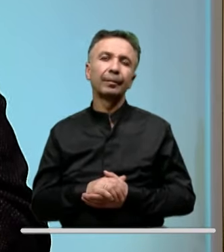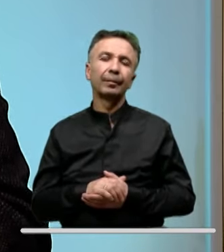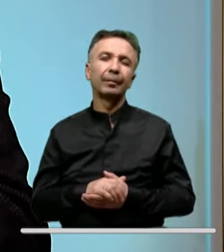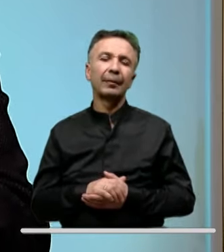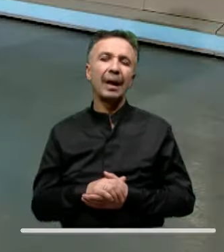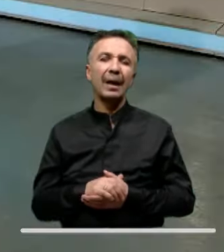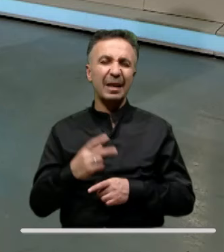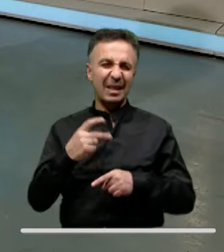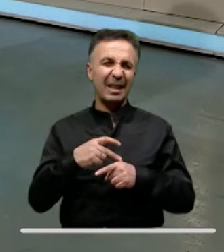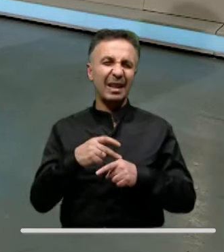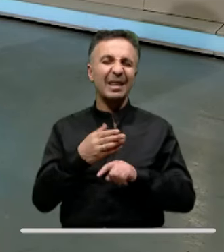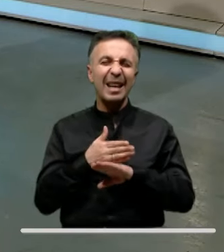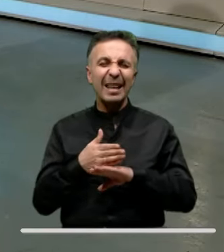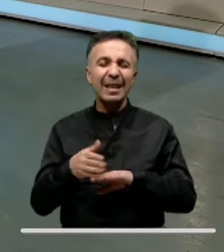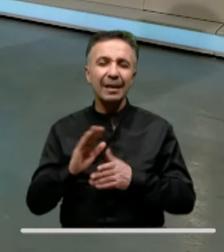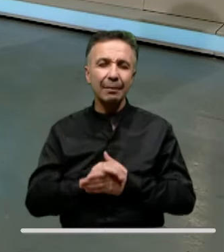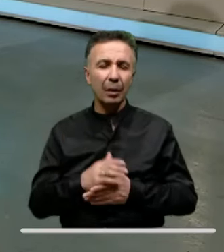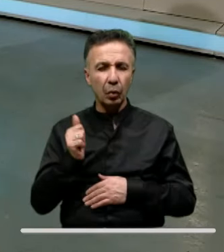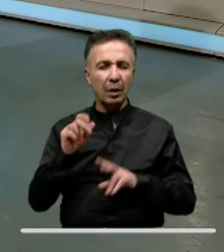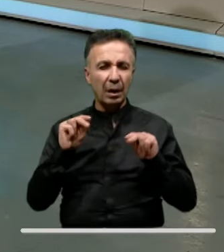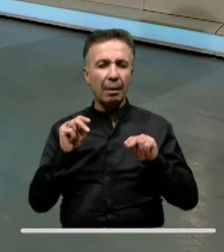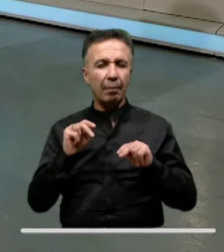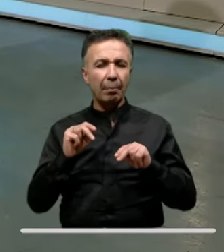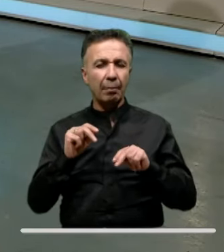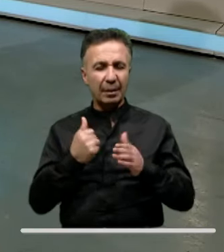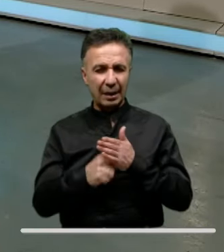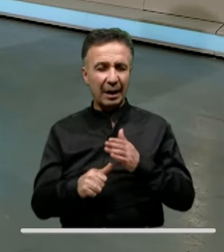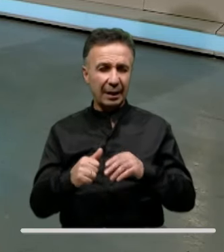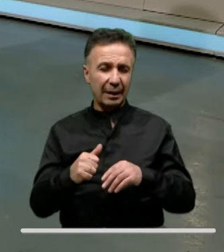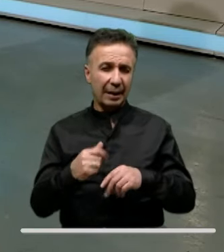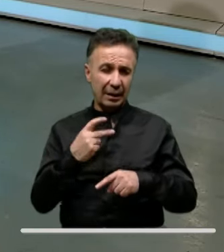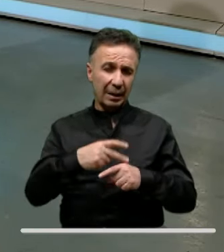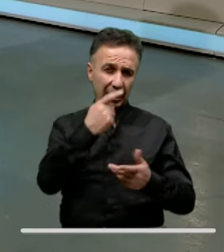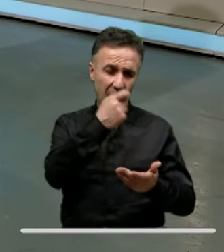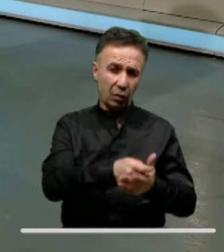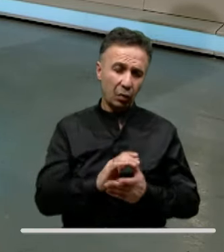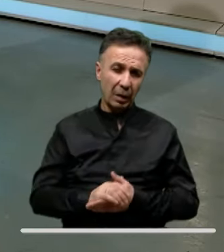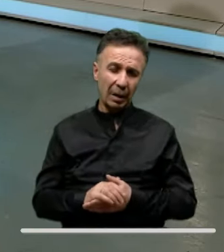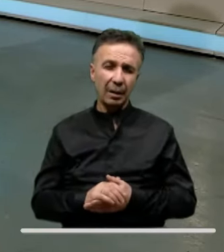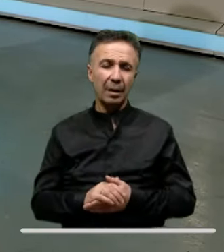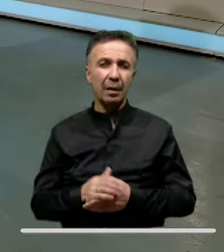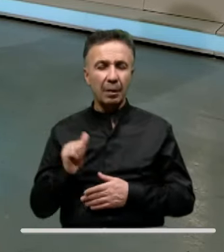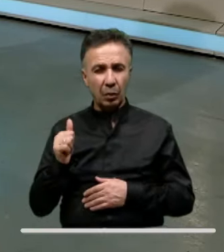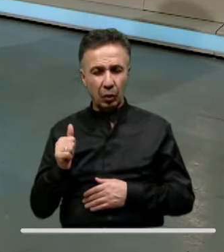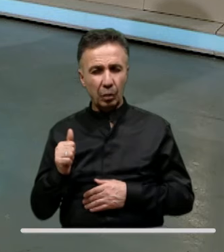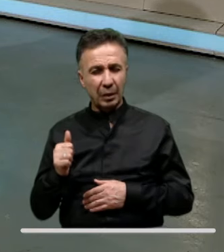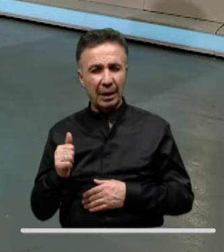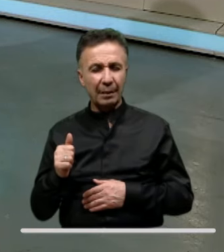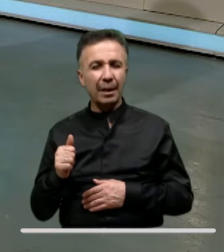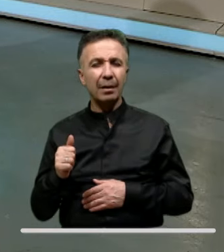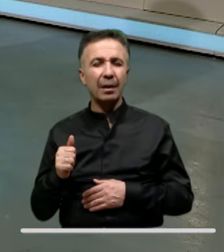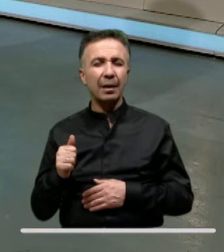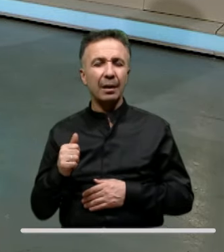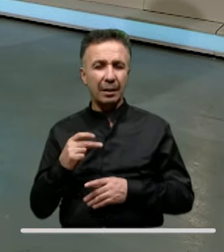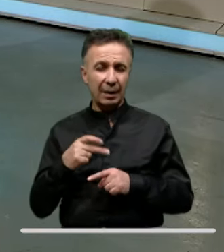Erteleme. Gününde öde. Şimdi gününde öde meselesi, eğer ödeme günümüz geldiği halde ben taksitlere böleceğim, işte onu da